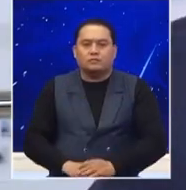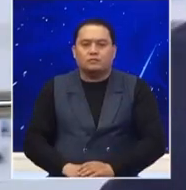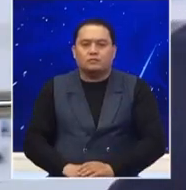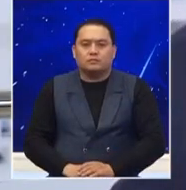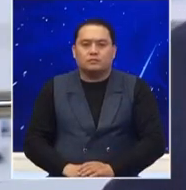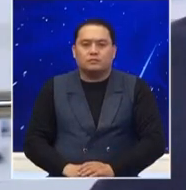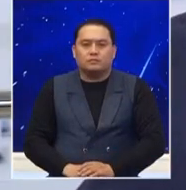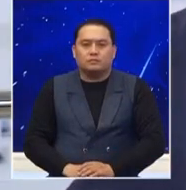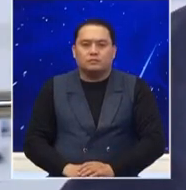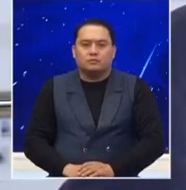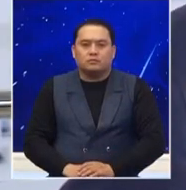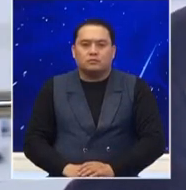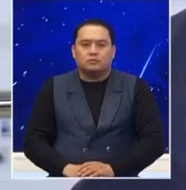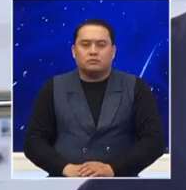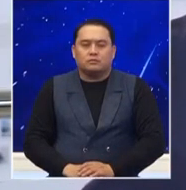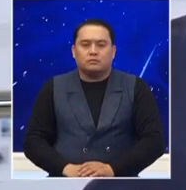Мобильные операторы и